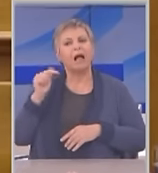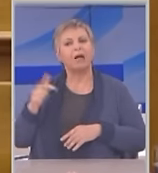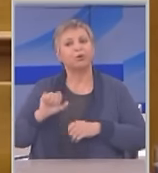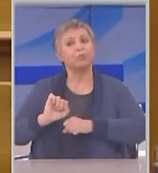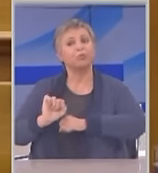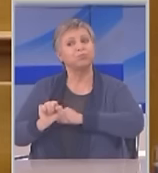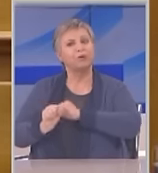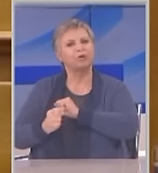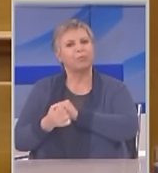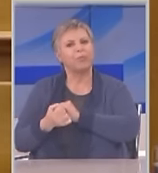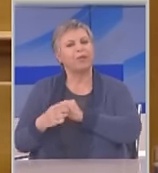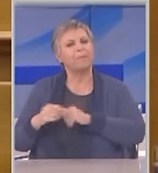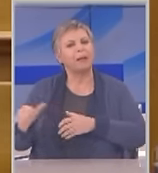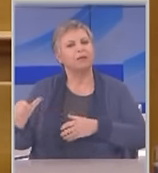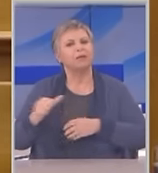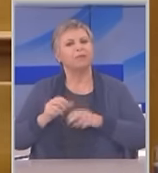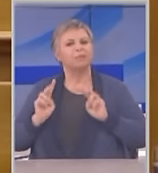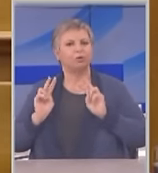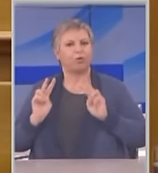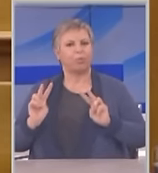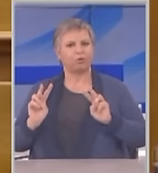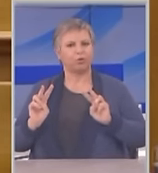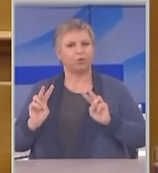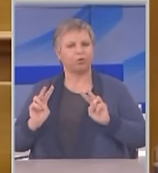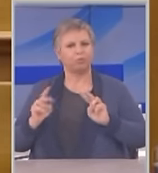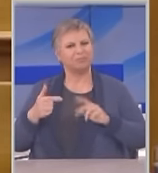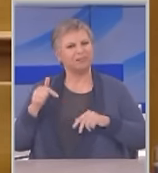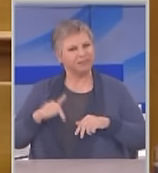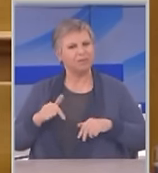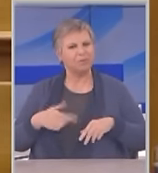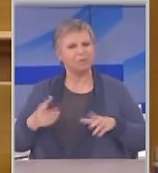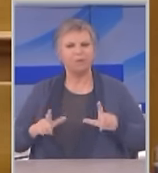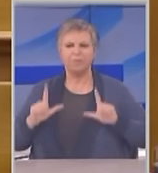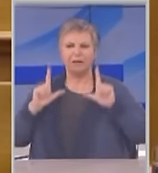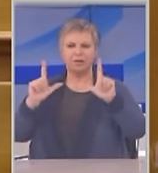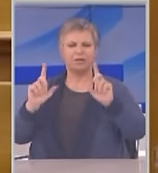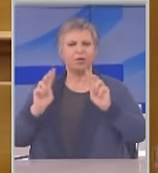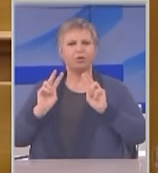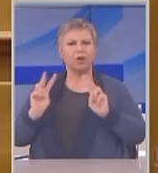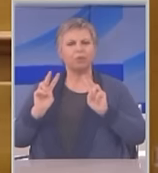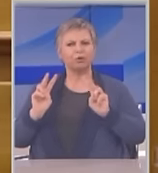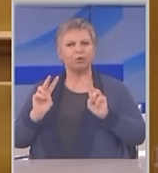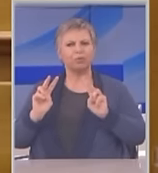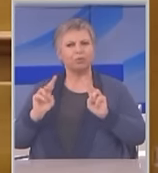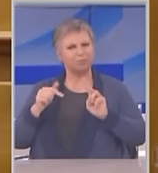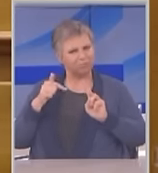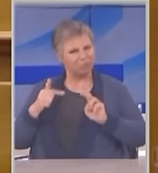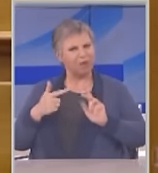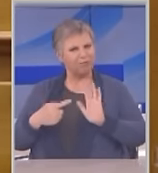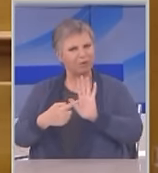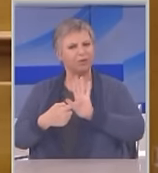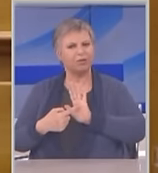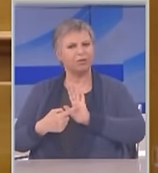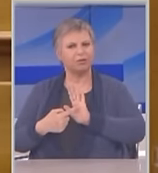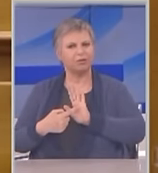τις οποίες ενίσχυσε η τοποθέτηση του κ. Λοβέρδου σήμερα, μπορεί λοιπόν να φαίνεται